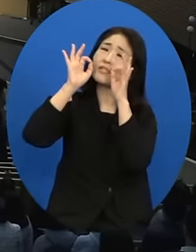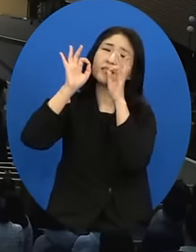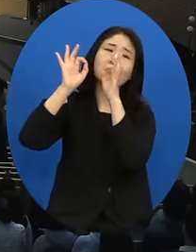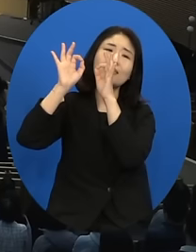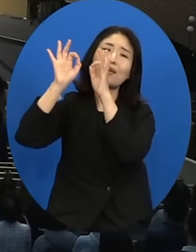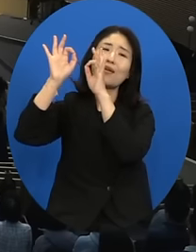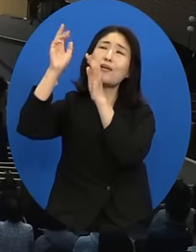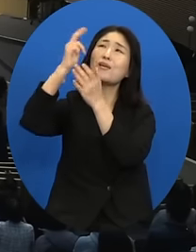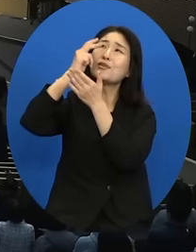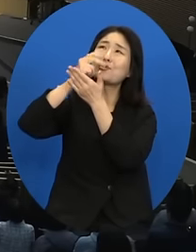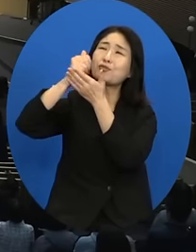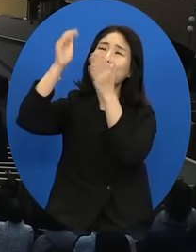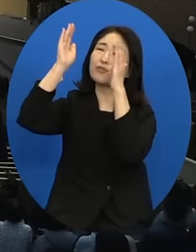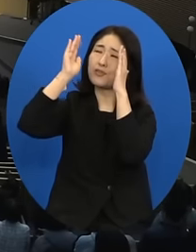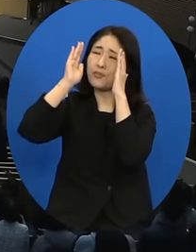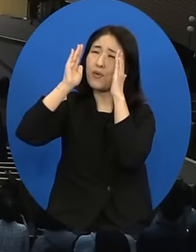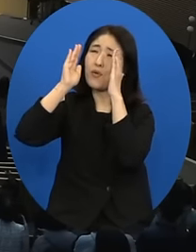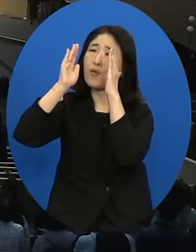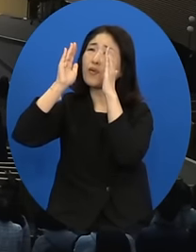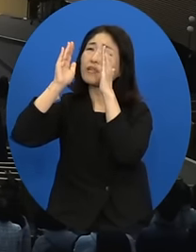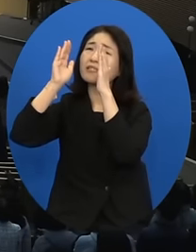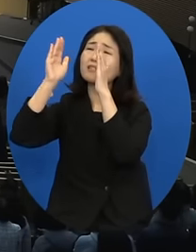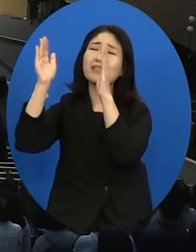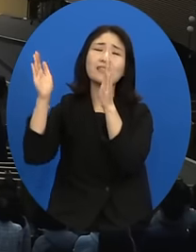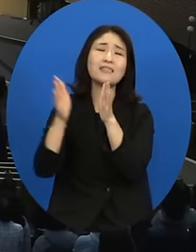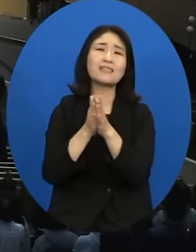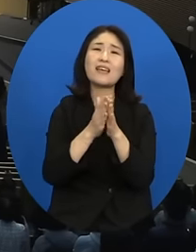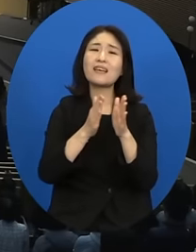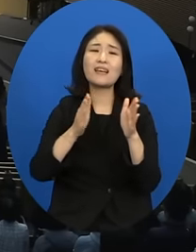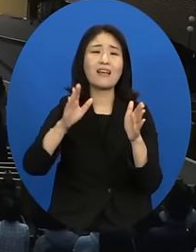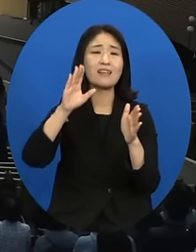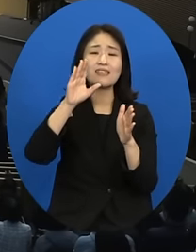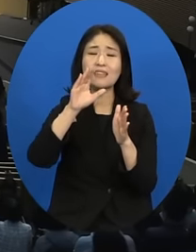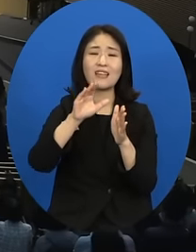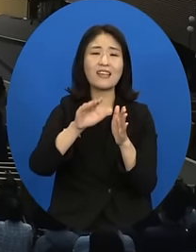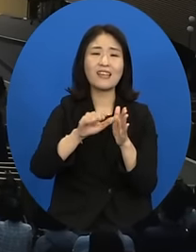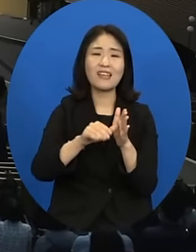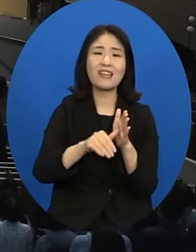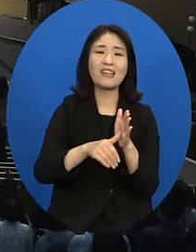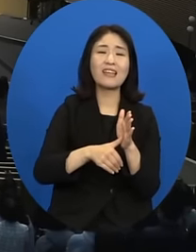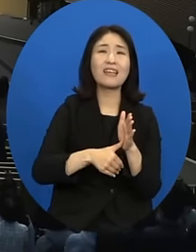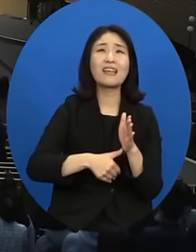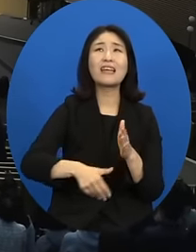눈을 들어 주를 보기 시작할 때